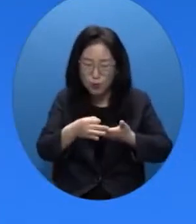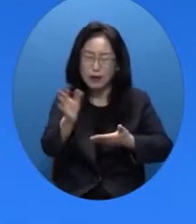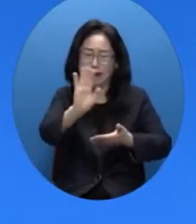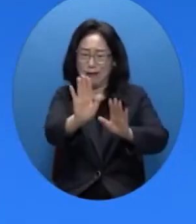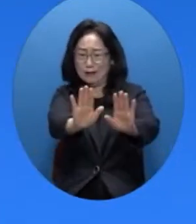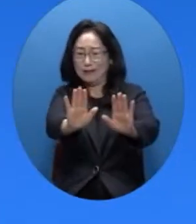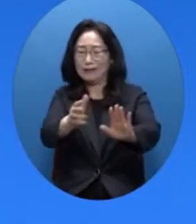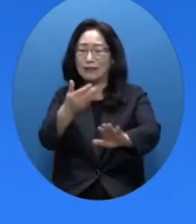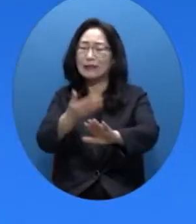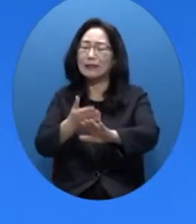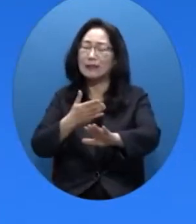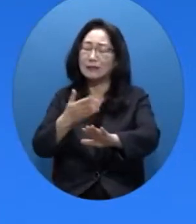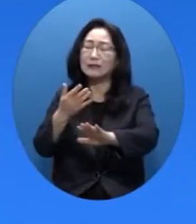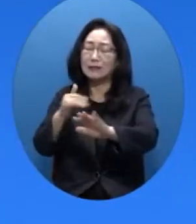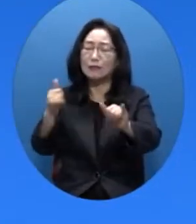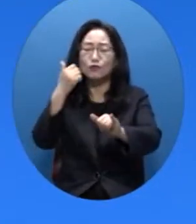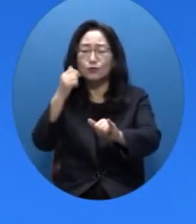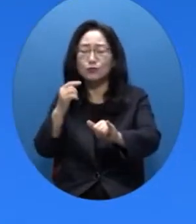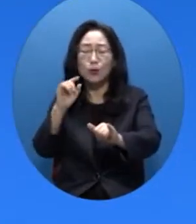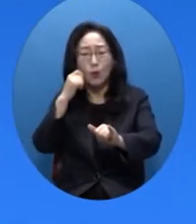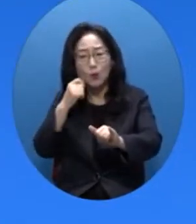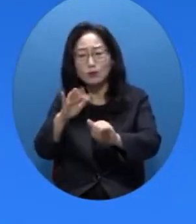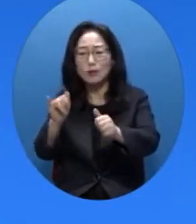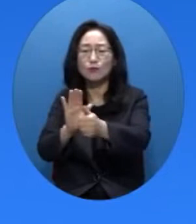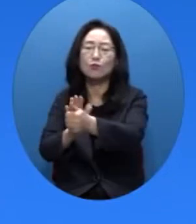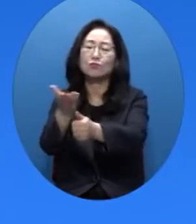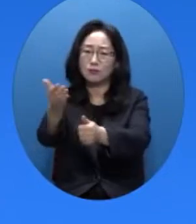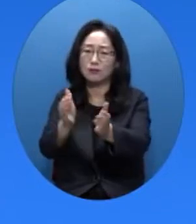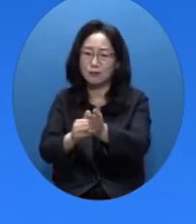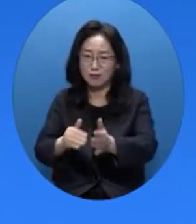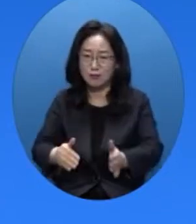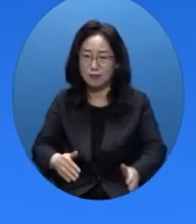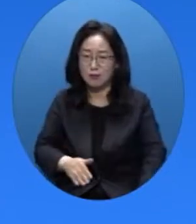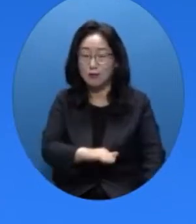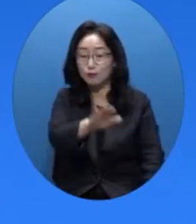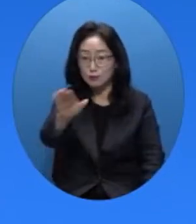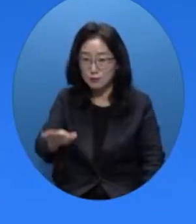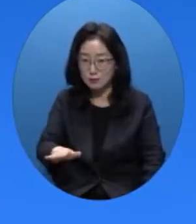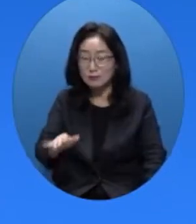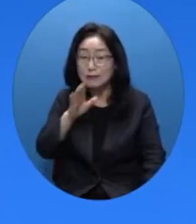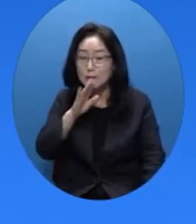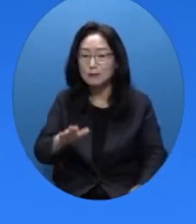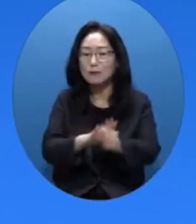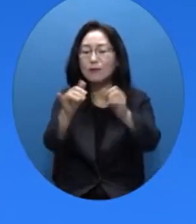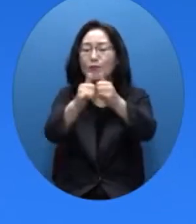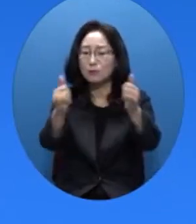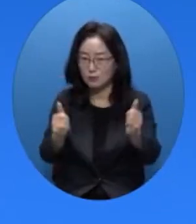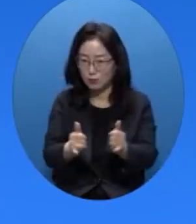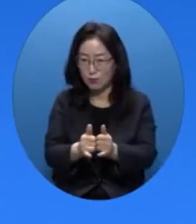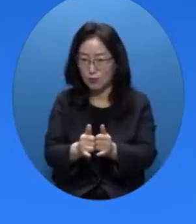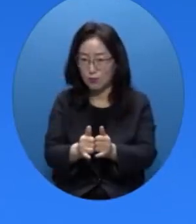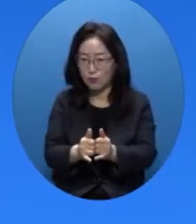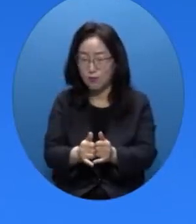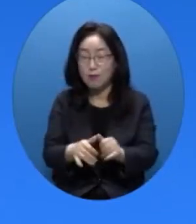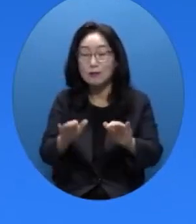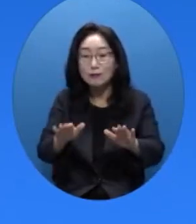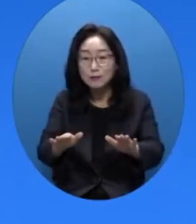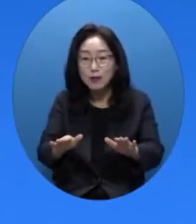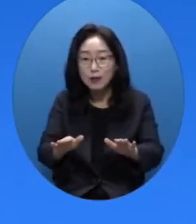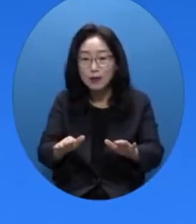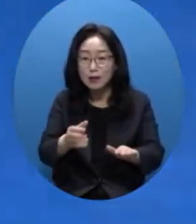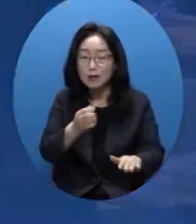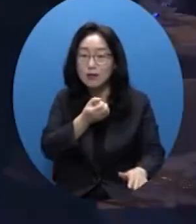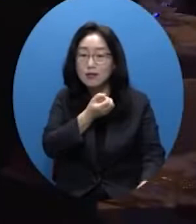하고 그래서 우리가 사랑에 0 놀수 이루었는데 이번에 연세대학교에서 연세 내